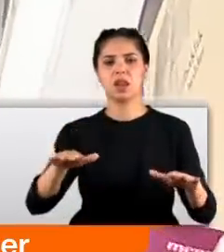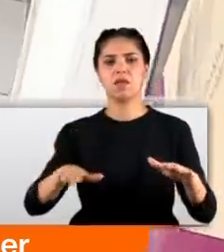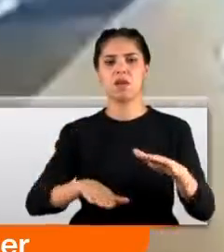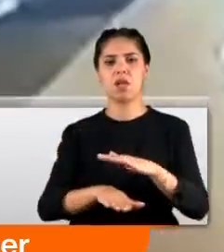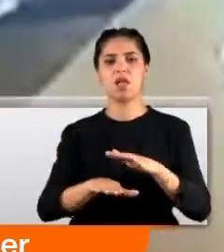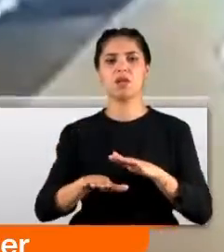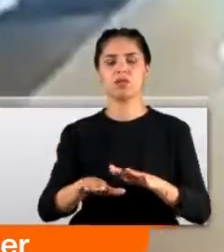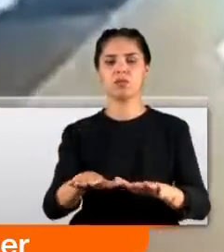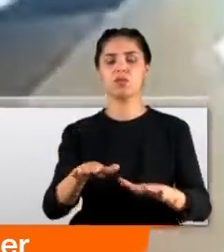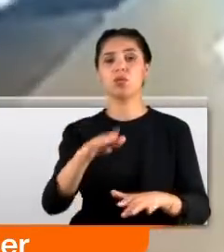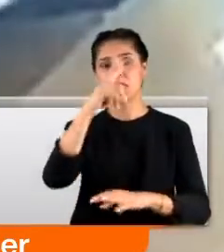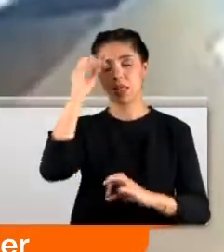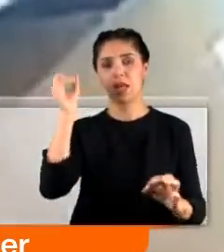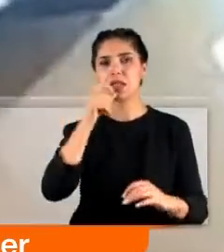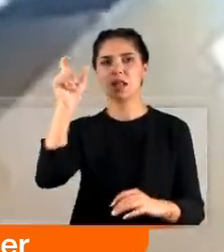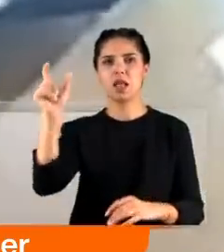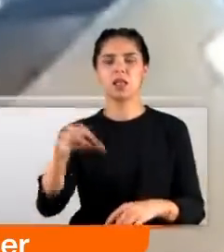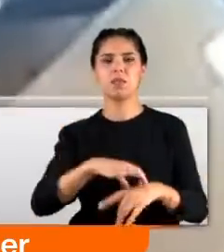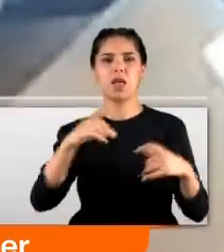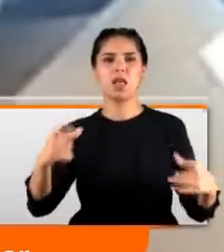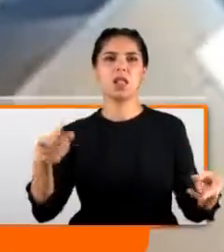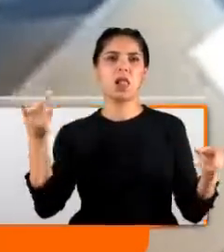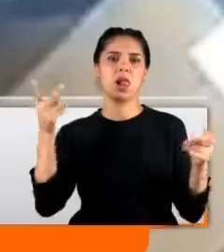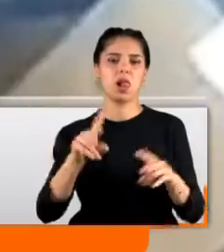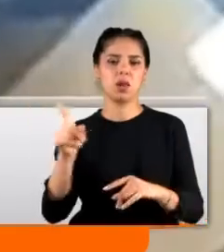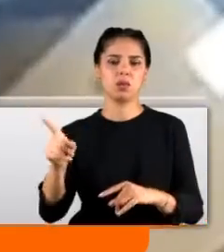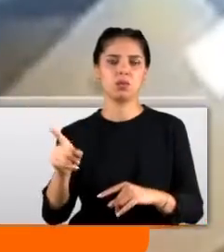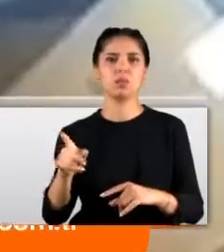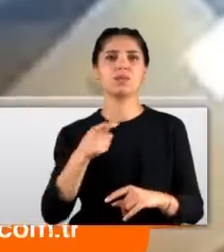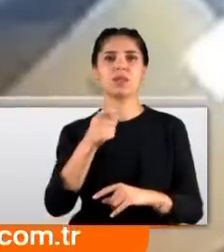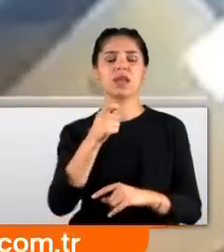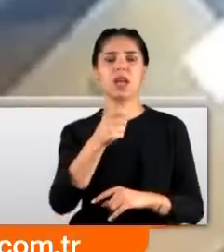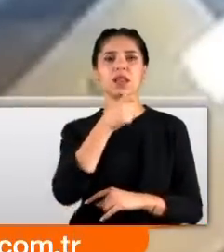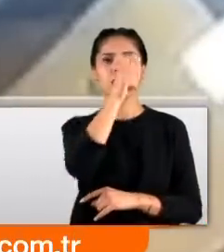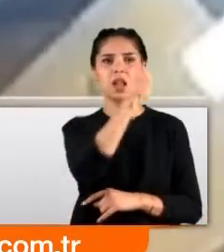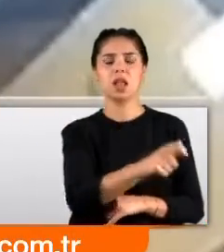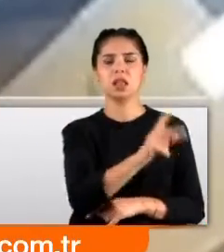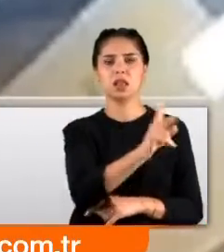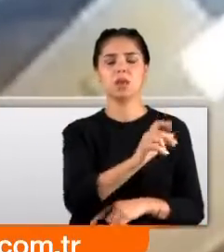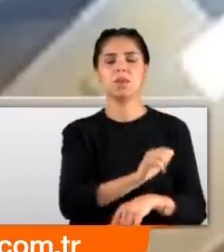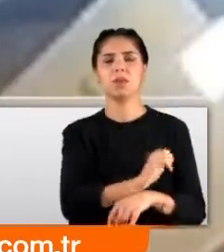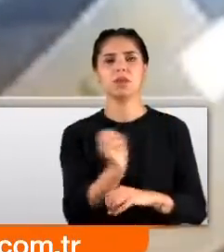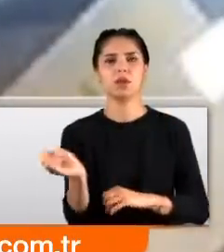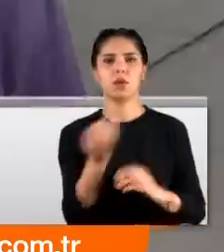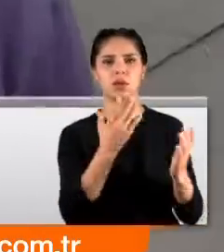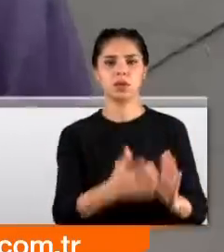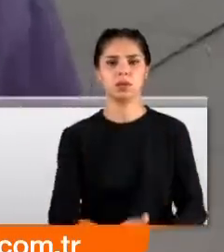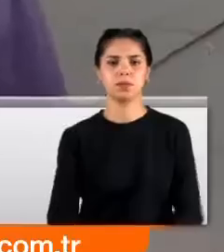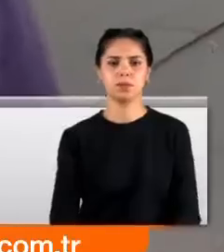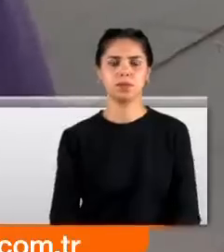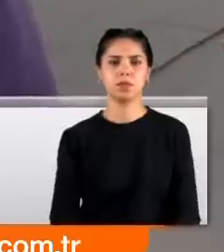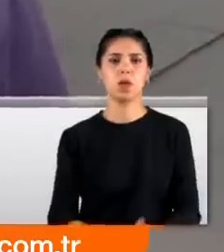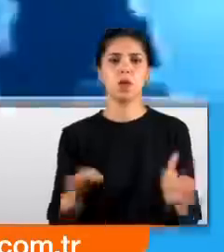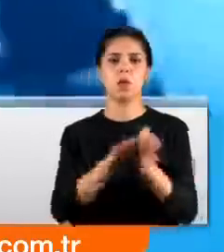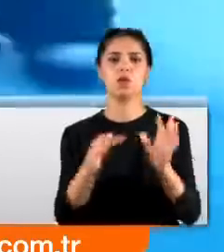oraya düşmüştü. Talihsiz adam kaldırıldığı hastanede hayatını kaybetti. Katil zanlısı ise tutuklanarak cezaevine gönderildi. Otoparkla